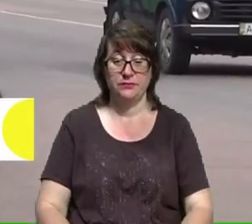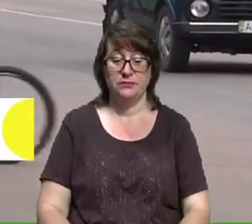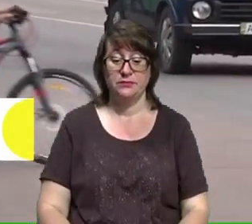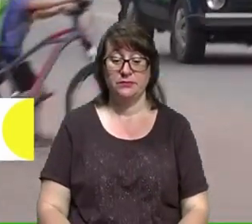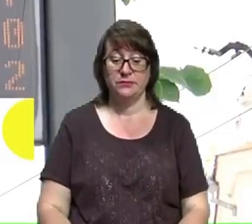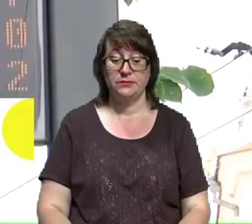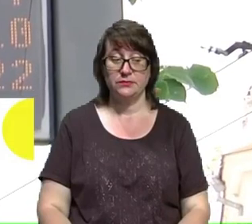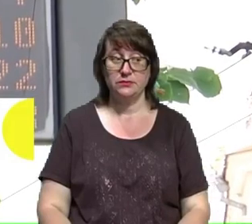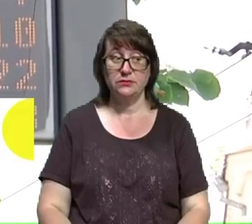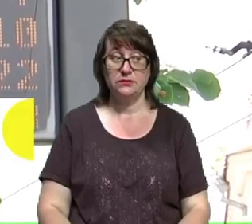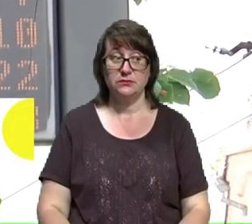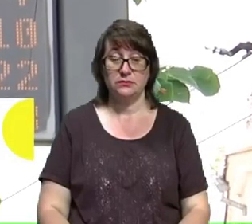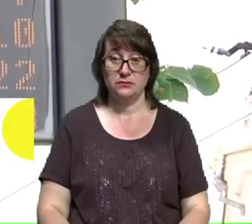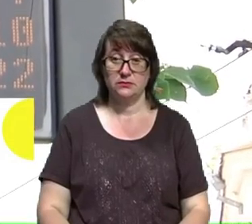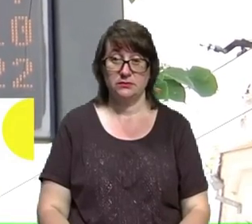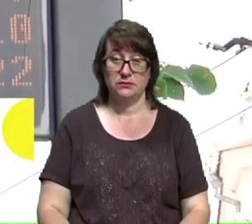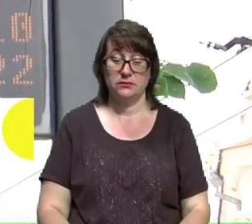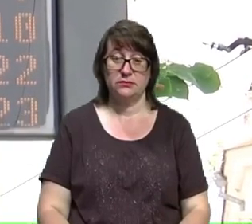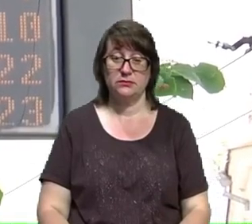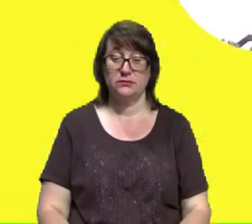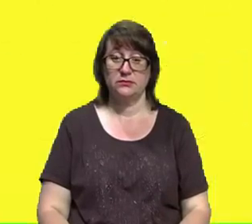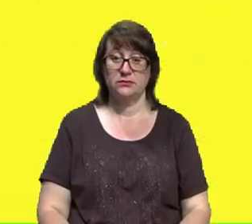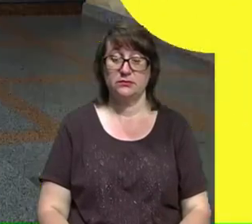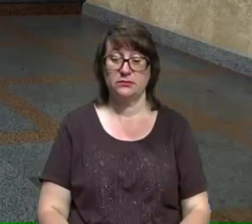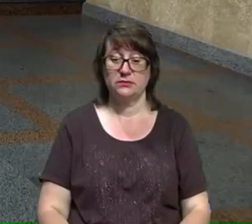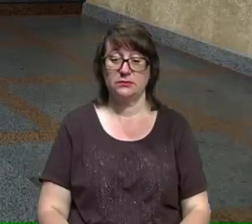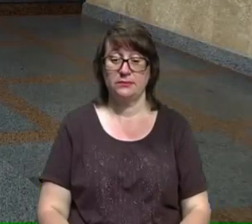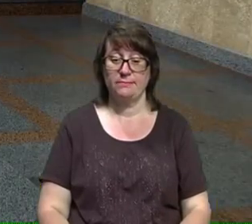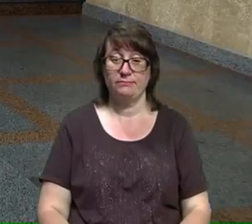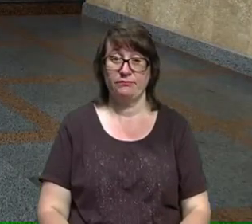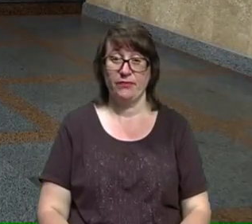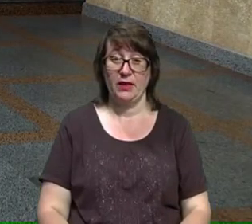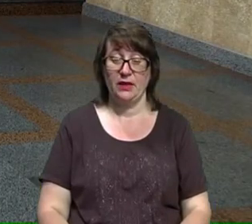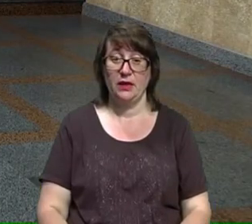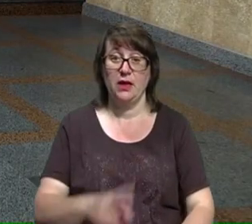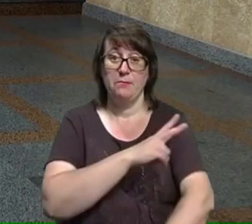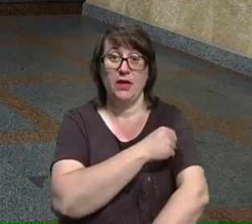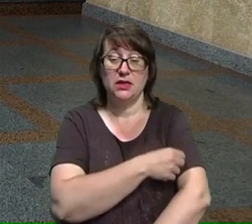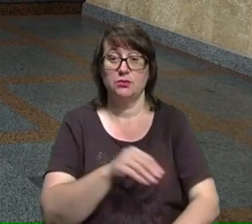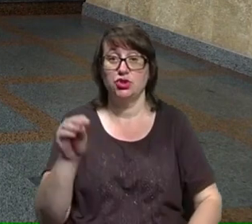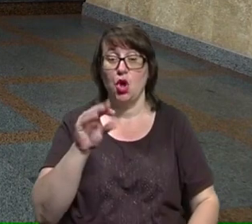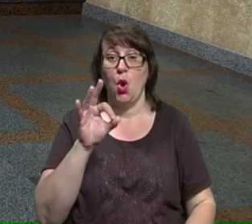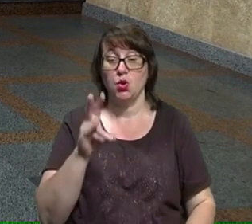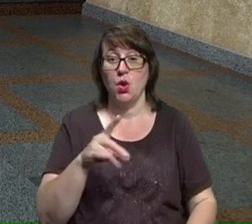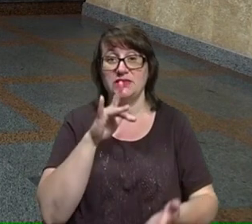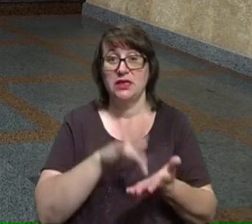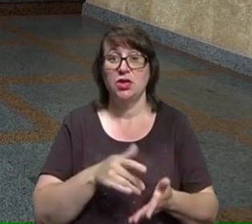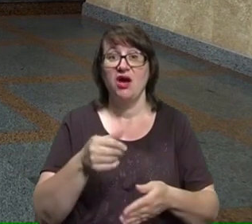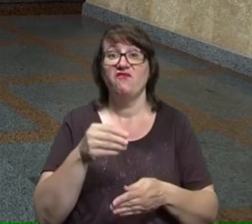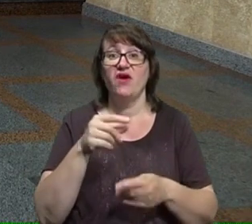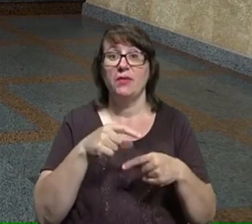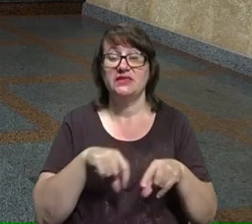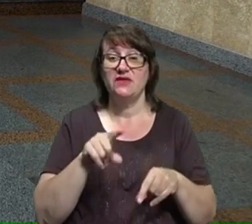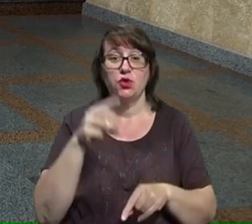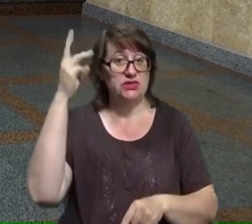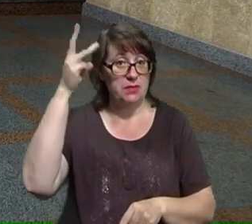Віктор Підвисоцький. Новини на Суспільному. Медикам Житомирського онкоцентру та фармацевту із Хмельниччини